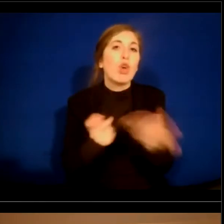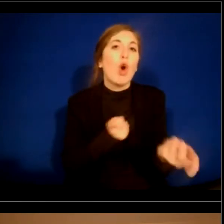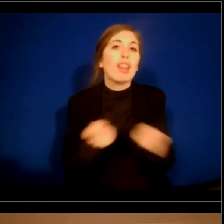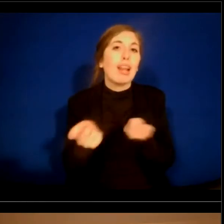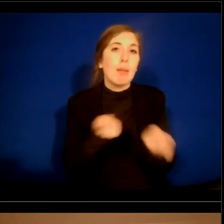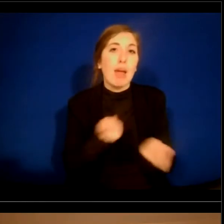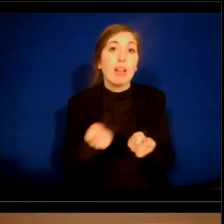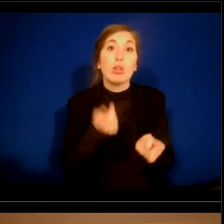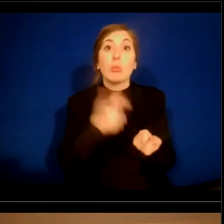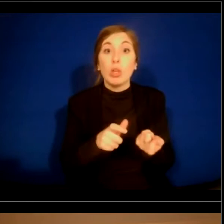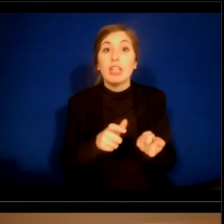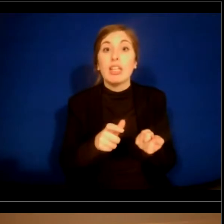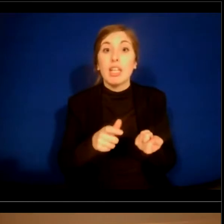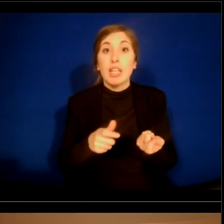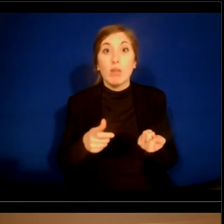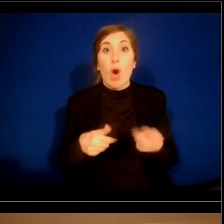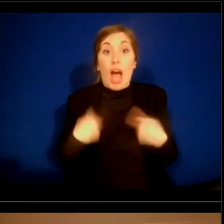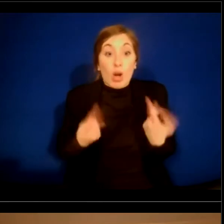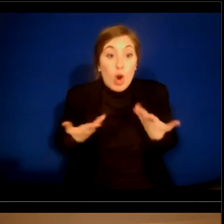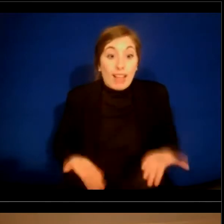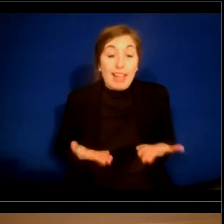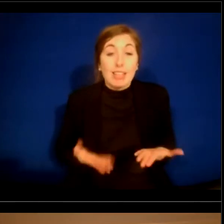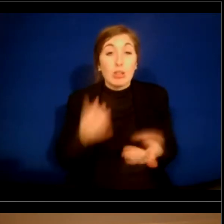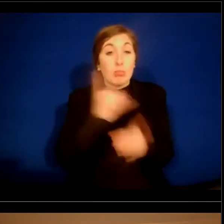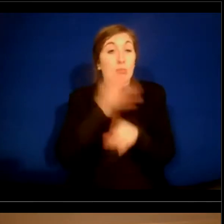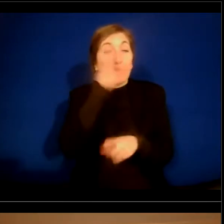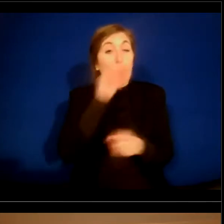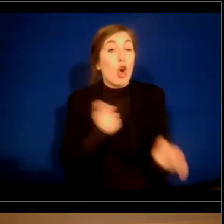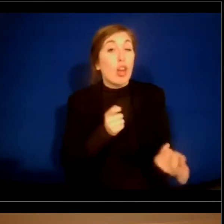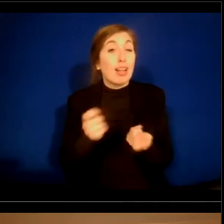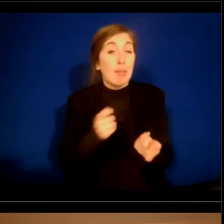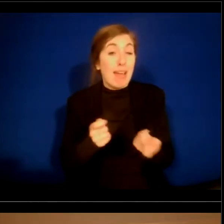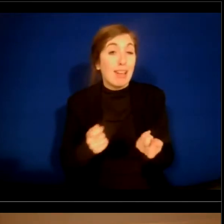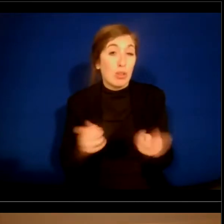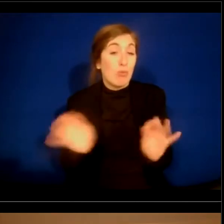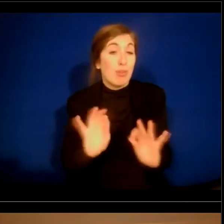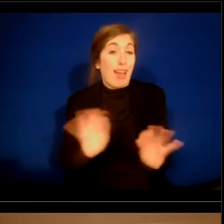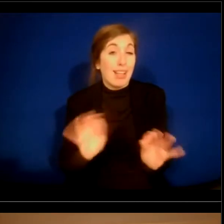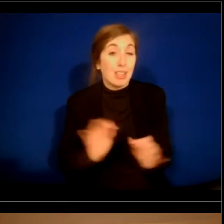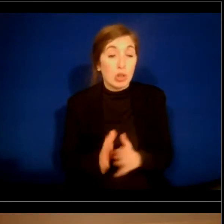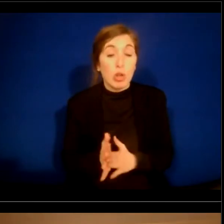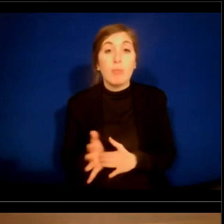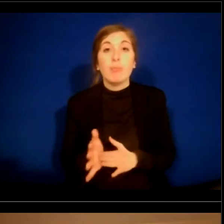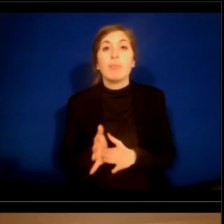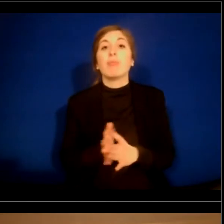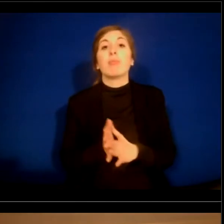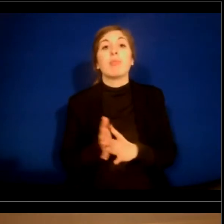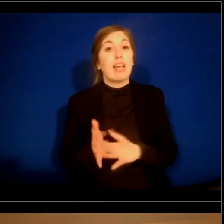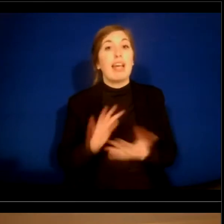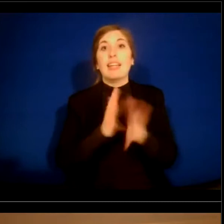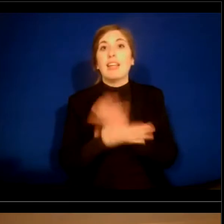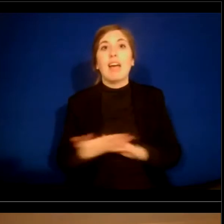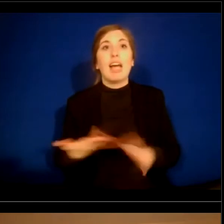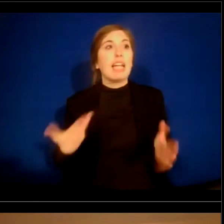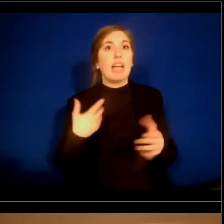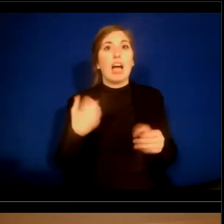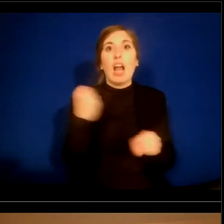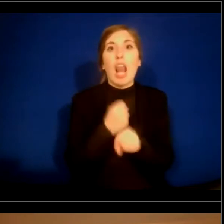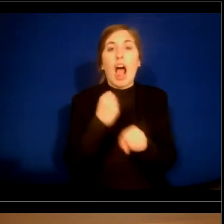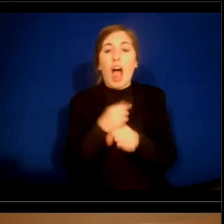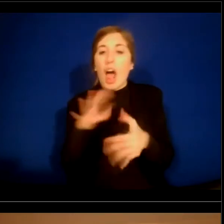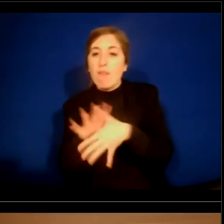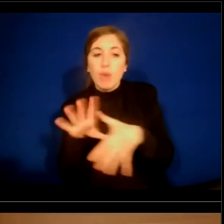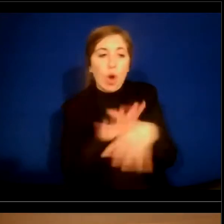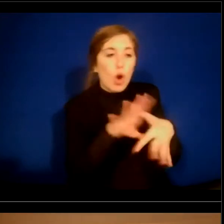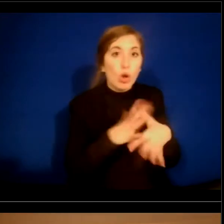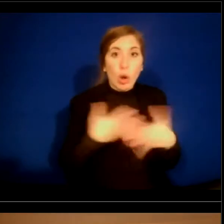coordinamento ci stiamo settando ancora adesso. Quindi le agenzie stanno arrivando, i tavoli di lavoro si stanno creando ora mentre parliamo e si è ancora